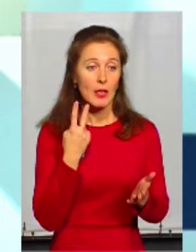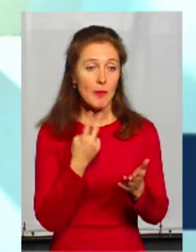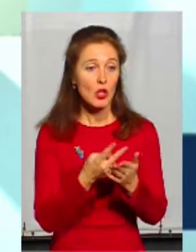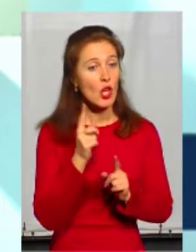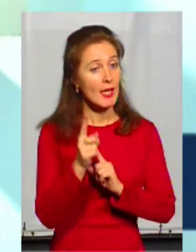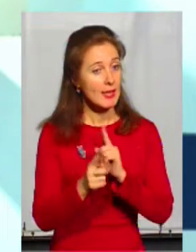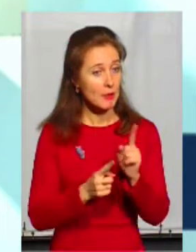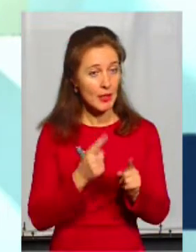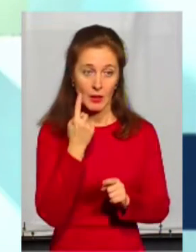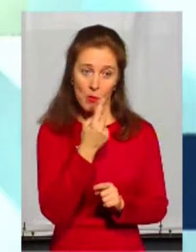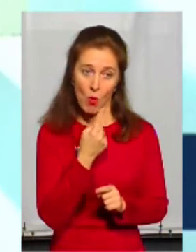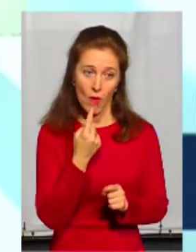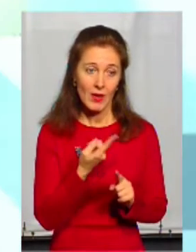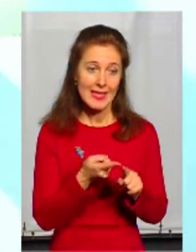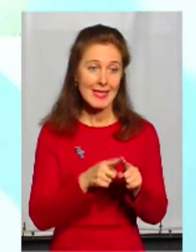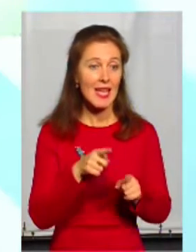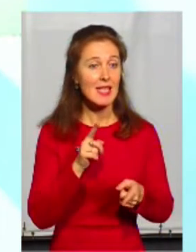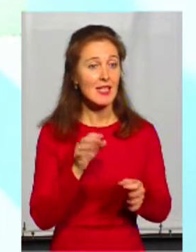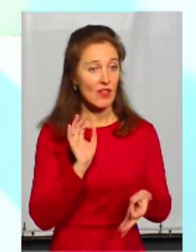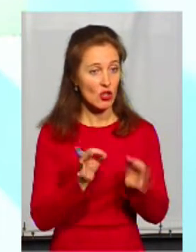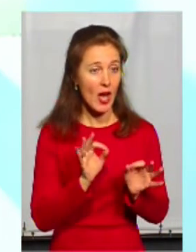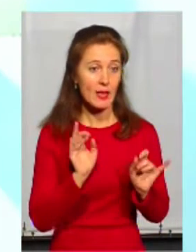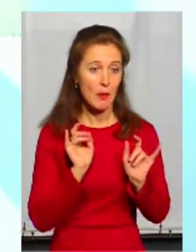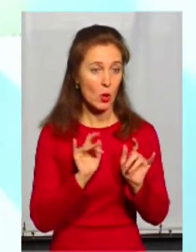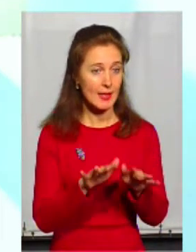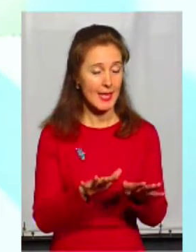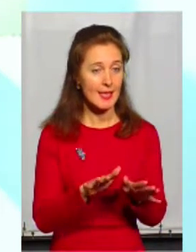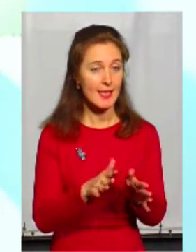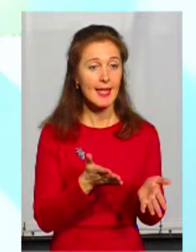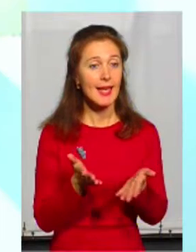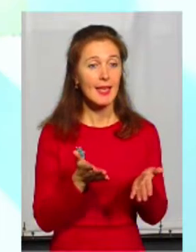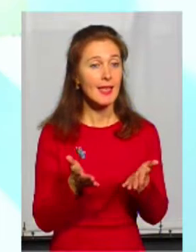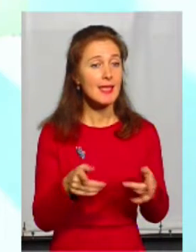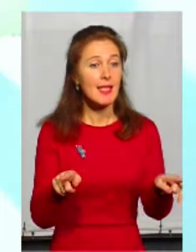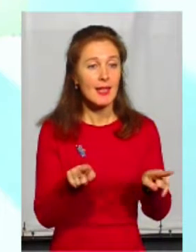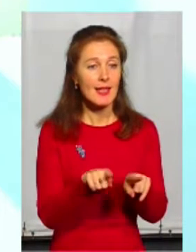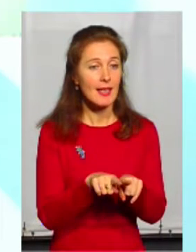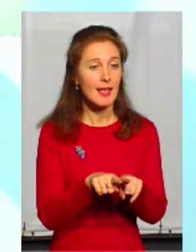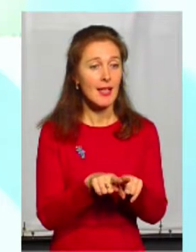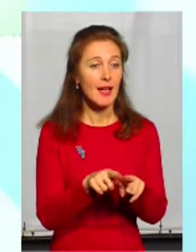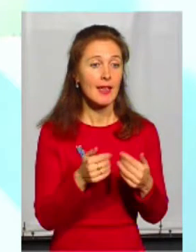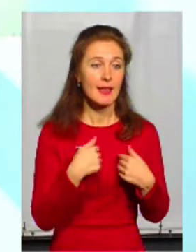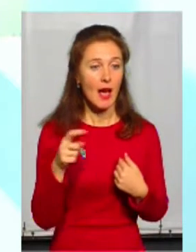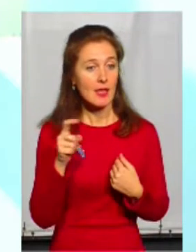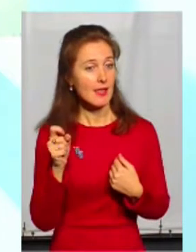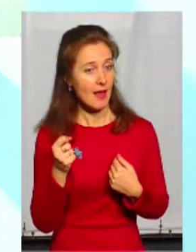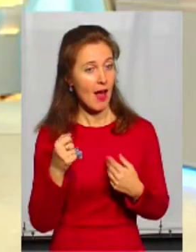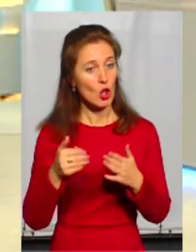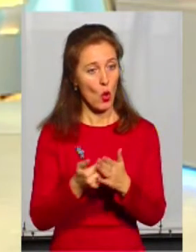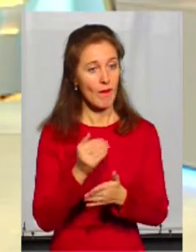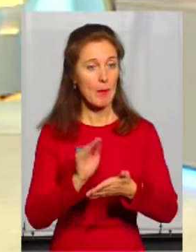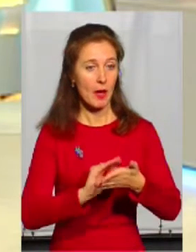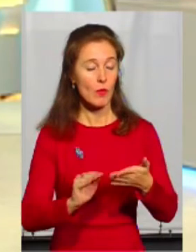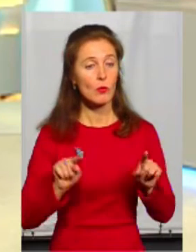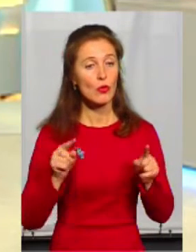передбачає зміни, і це звичайний процес. Тому якихось таких я за новий правопис,